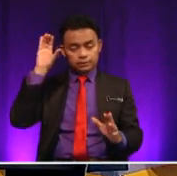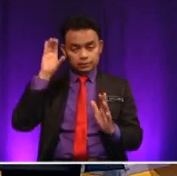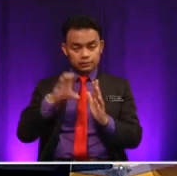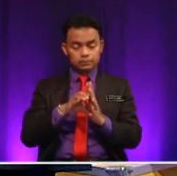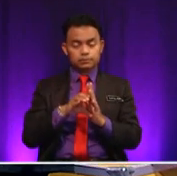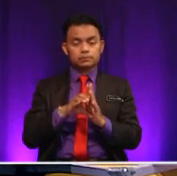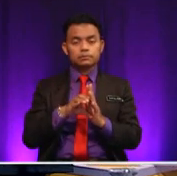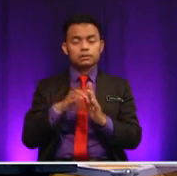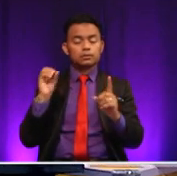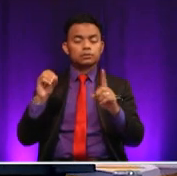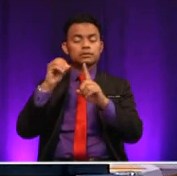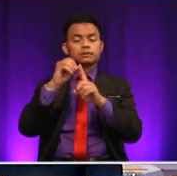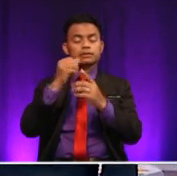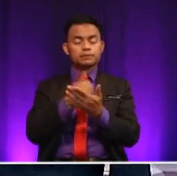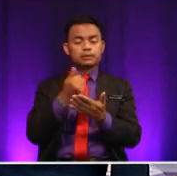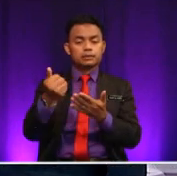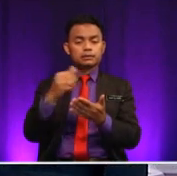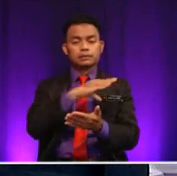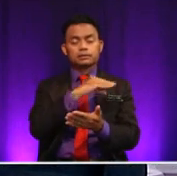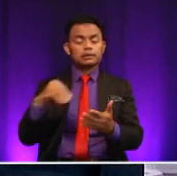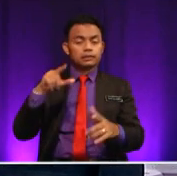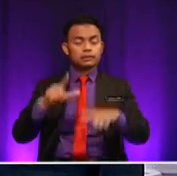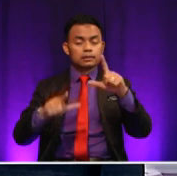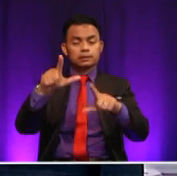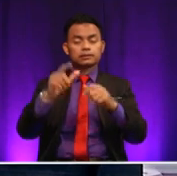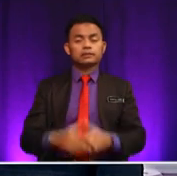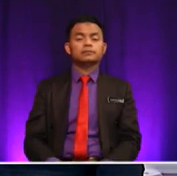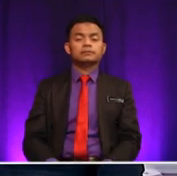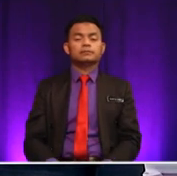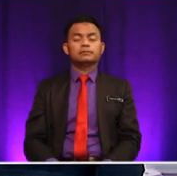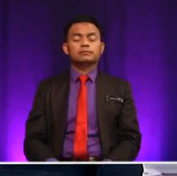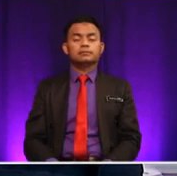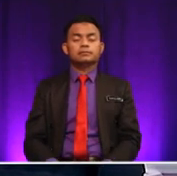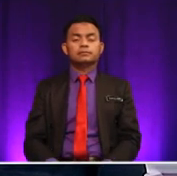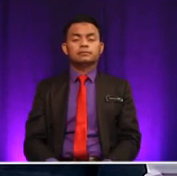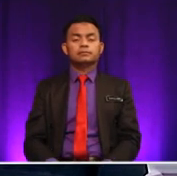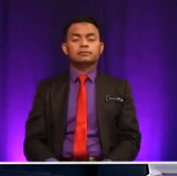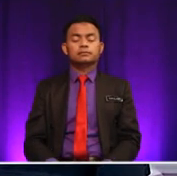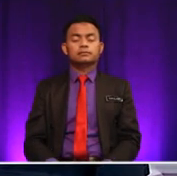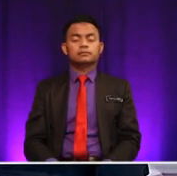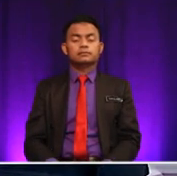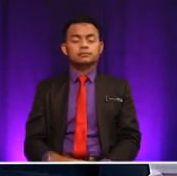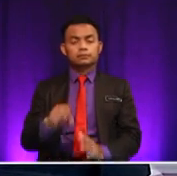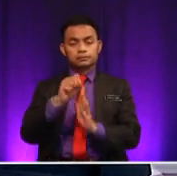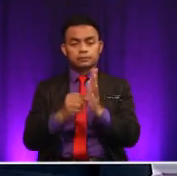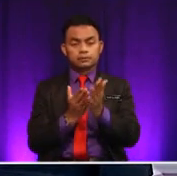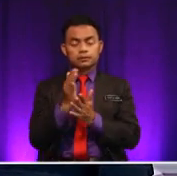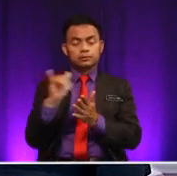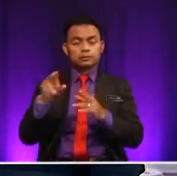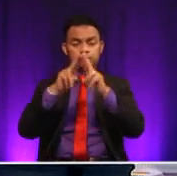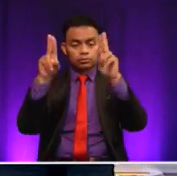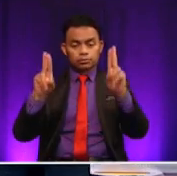peralatan dan presiden juga belajar dulu Ambil tahu lah khususnya hujan lain oke